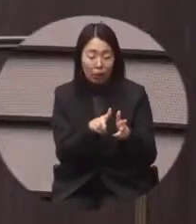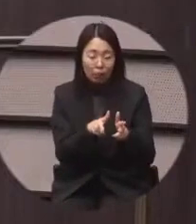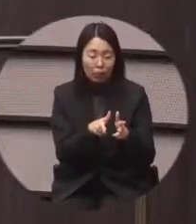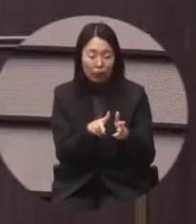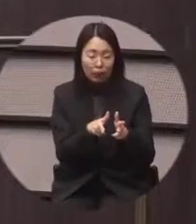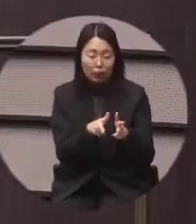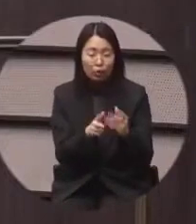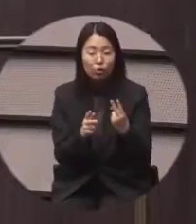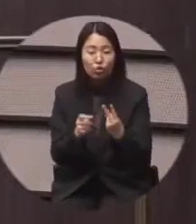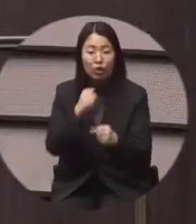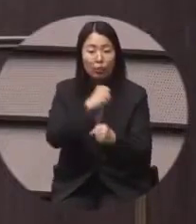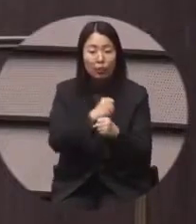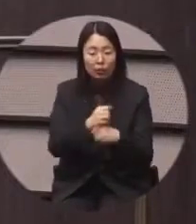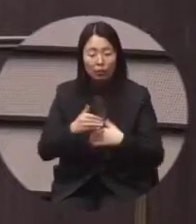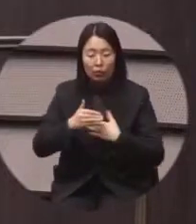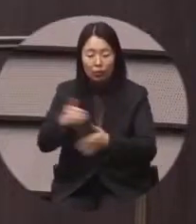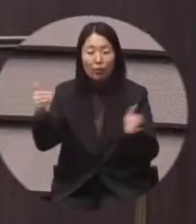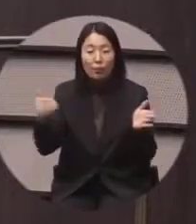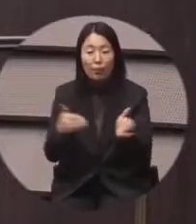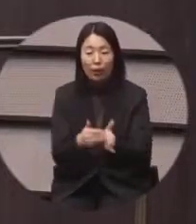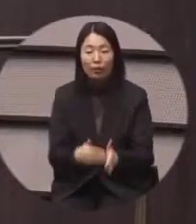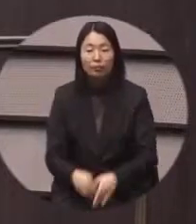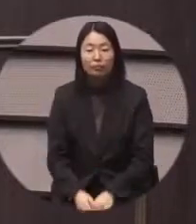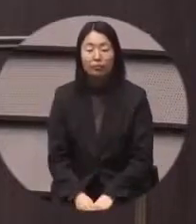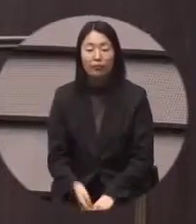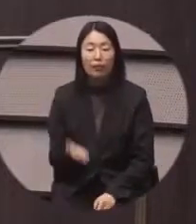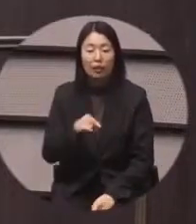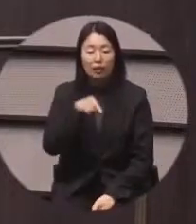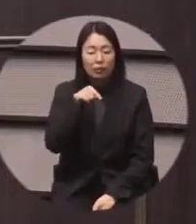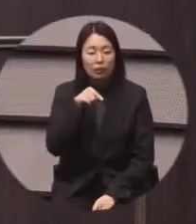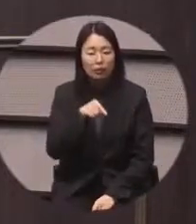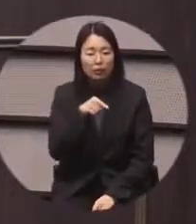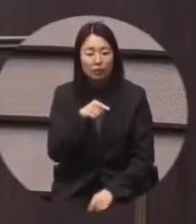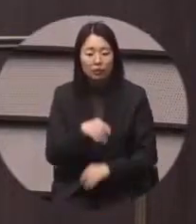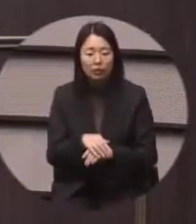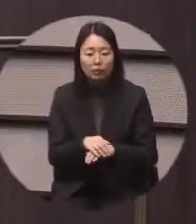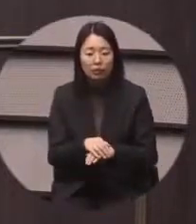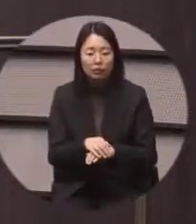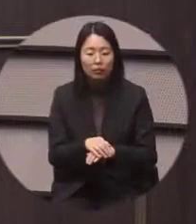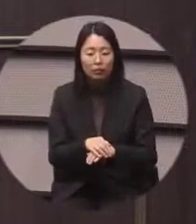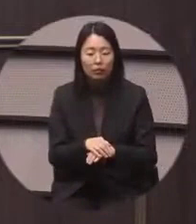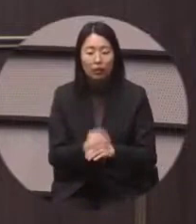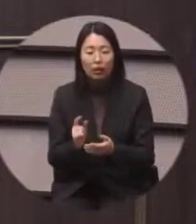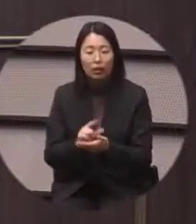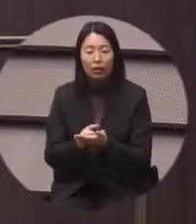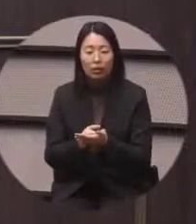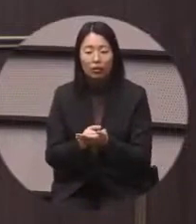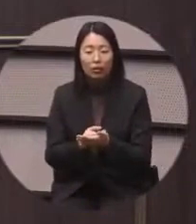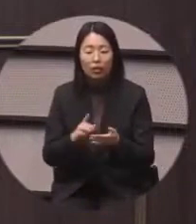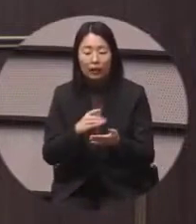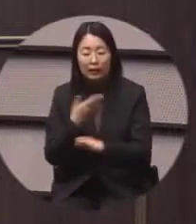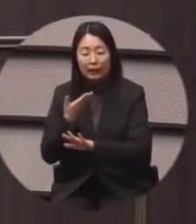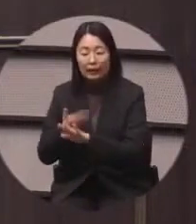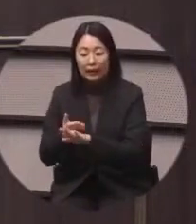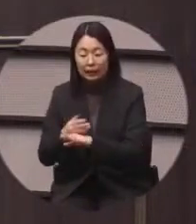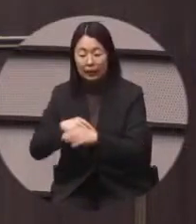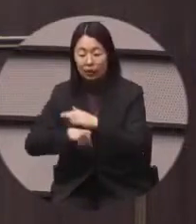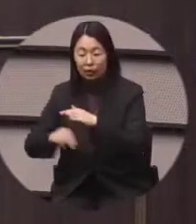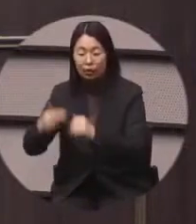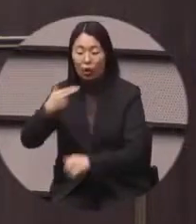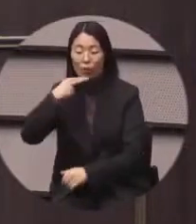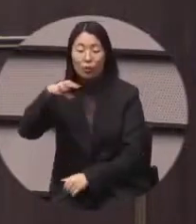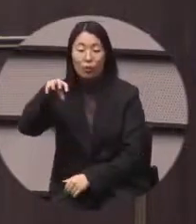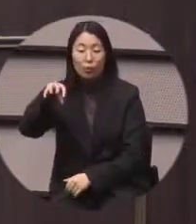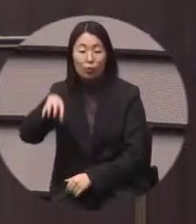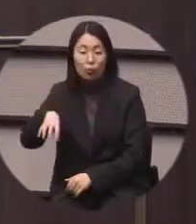방안을 수립, 추진한 바 있습니다. 이는 기 조성된 역세권 도시개발 사업지와 연계한 배후